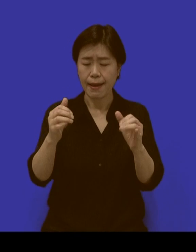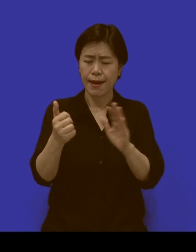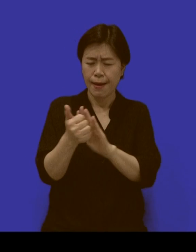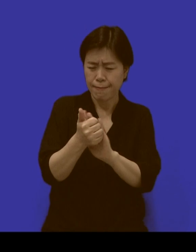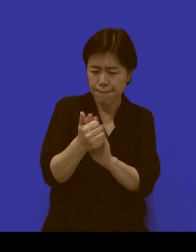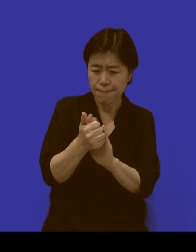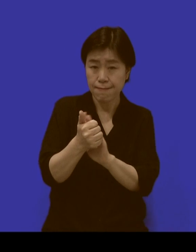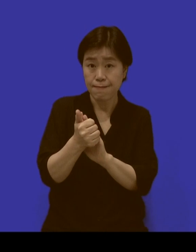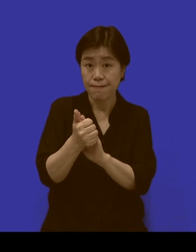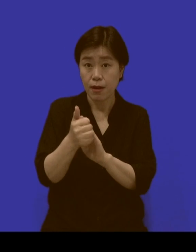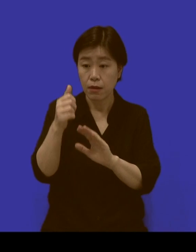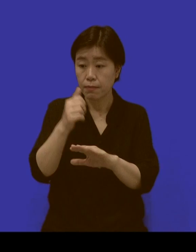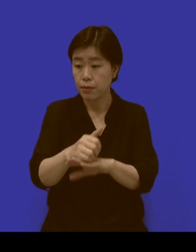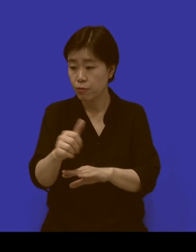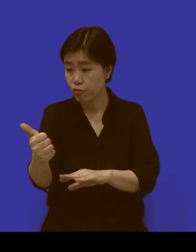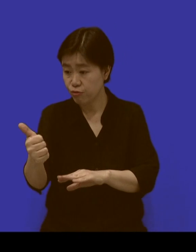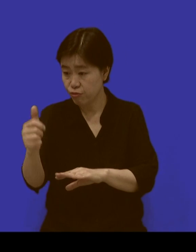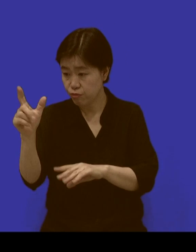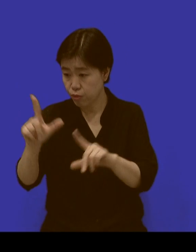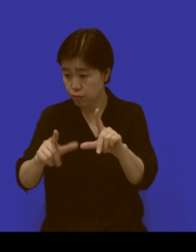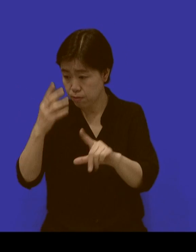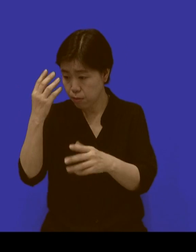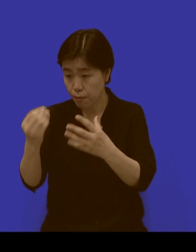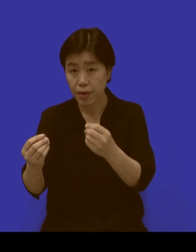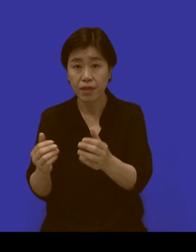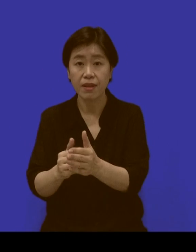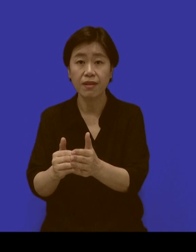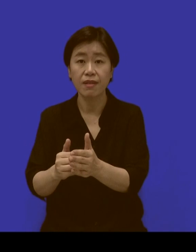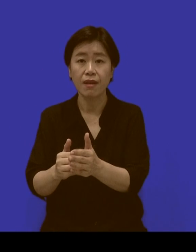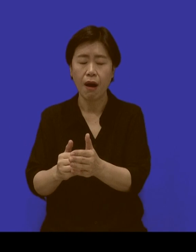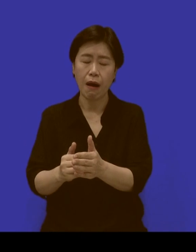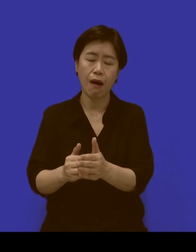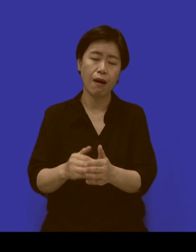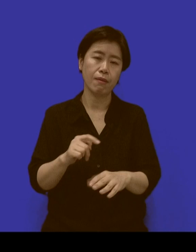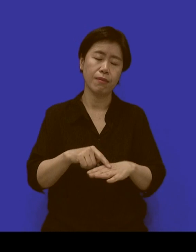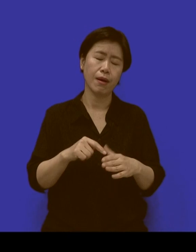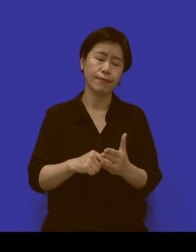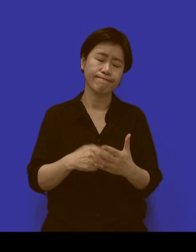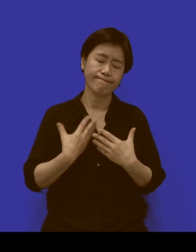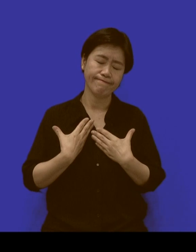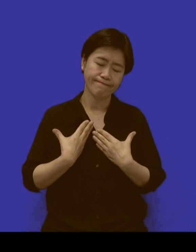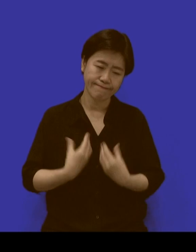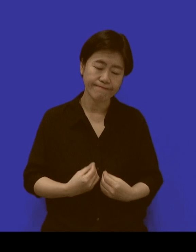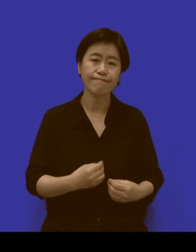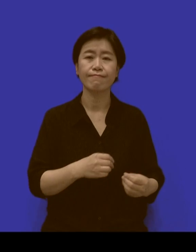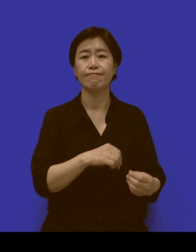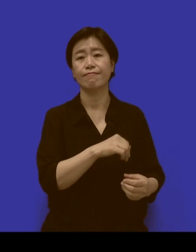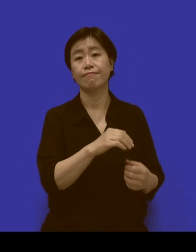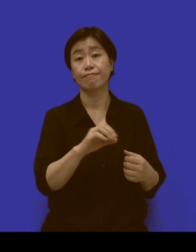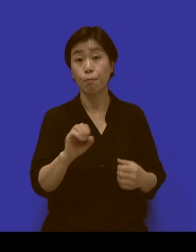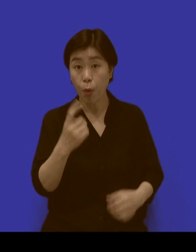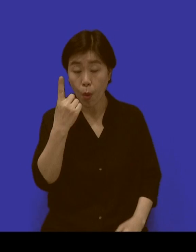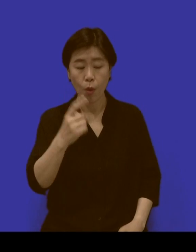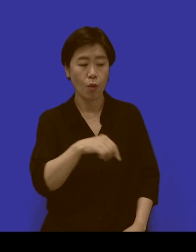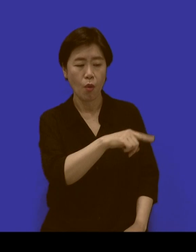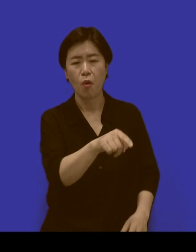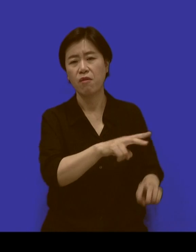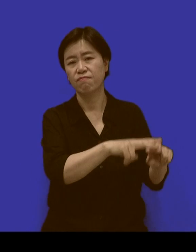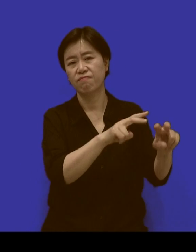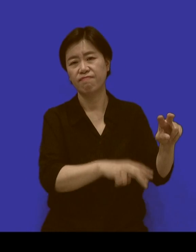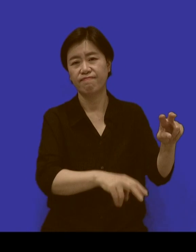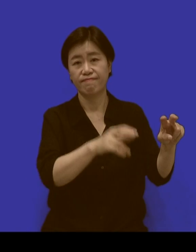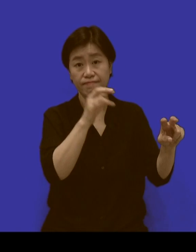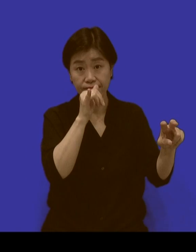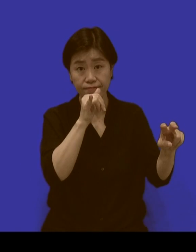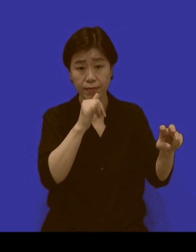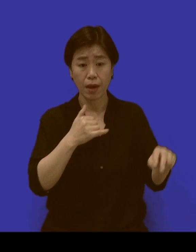일 못하겠다. 그럴 수 있죠. 네, 그래서 이 직업이 참 힘든 직업이다라는 저도 그런 고민을 좀 했는데요. 맞아요. 하나님께서